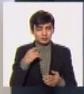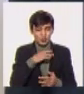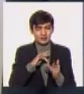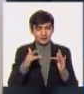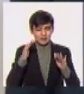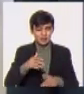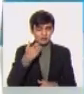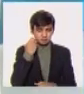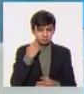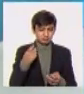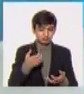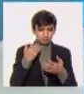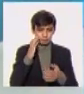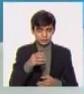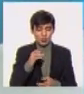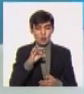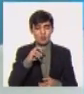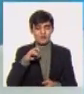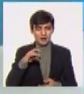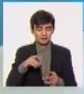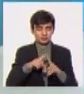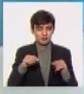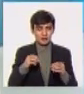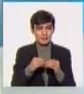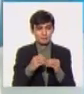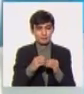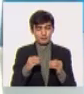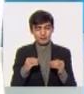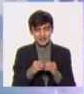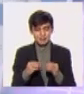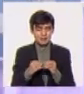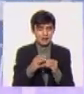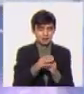де пайдаланбақ. Онлайн сабақтардың ұзақтығы 10-15 минуттан